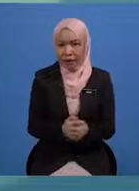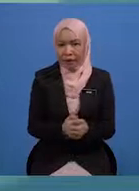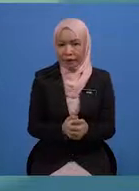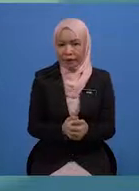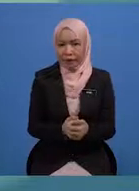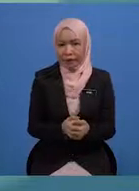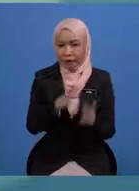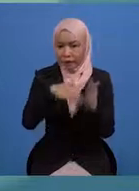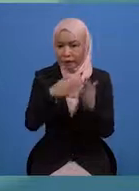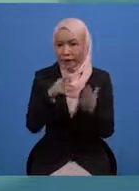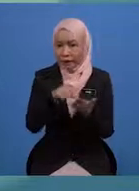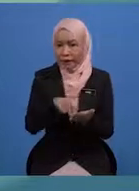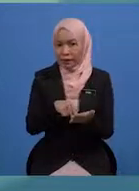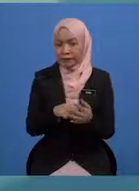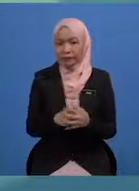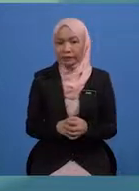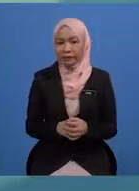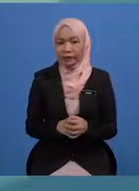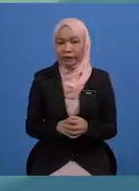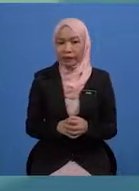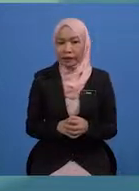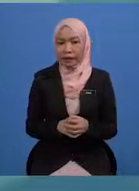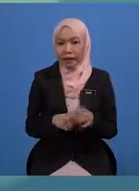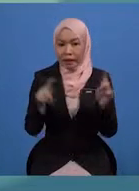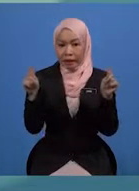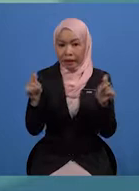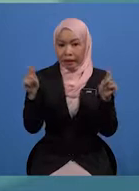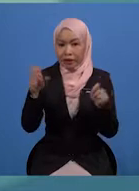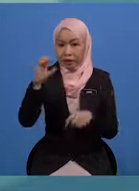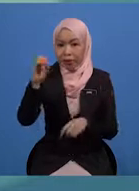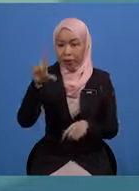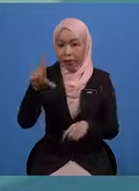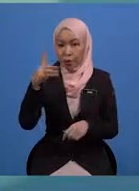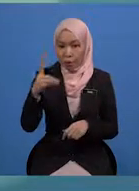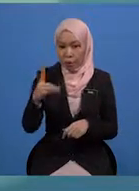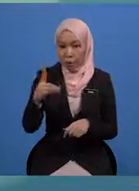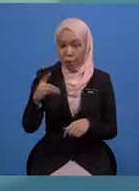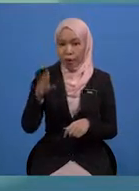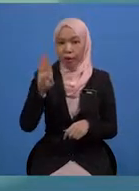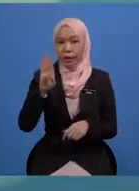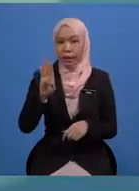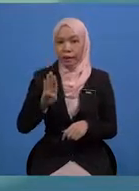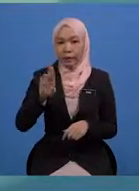John Brandon Smith yang bertajuk Old Bridge on the Dulles, South Wales.